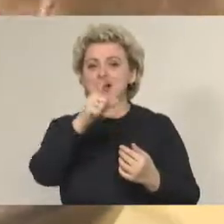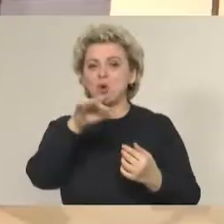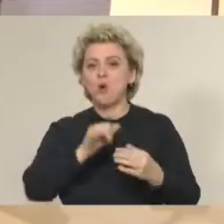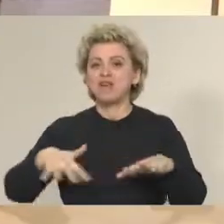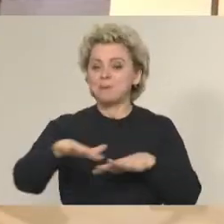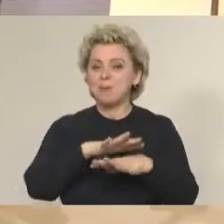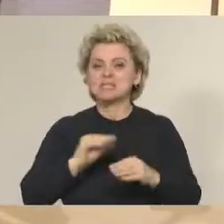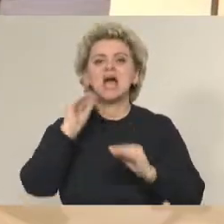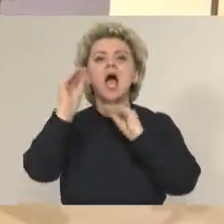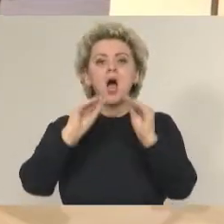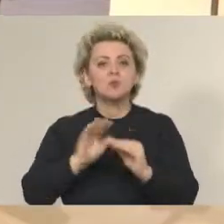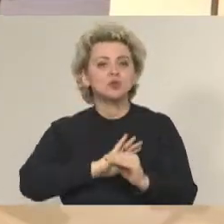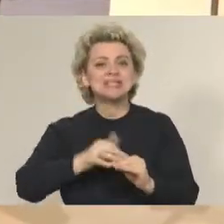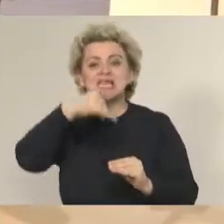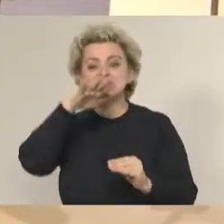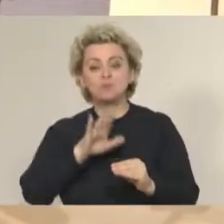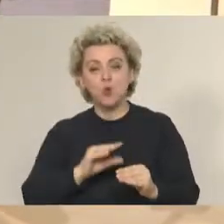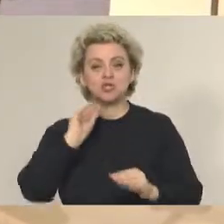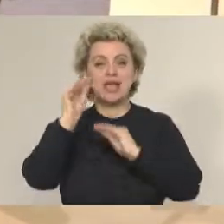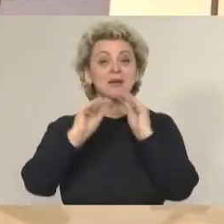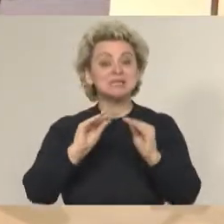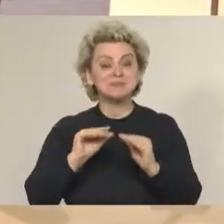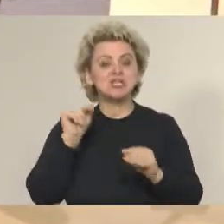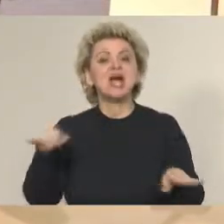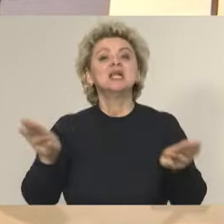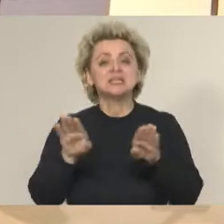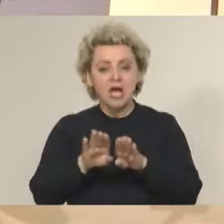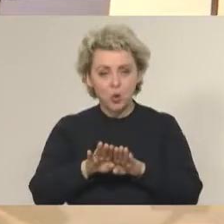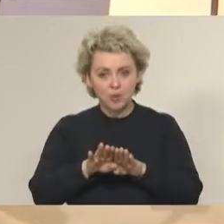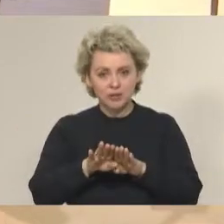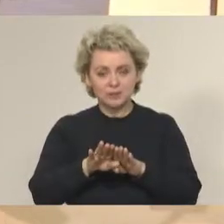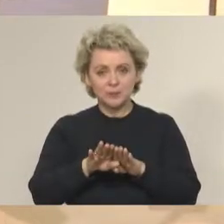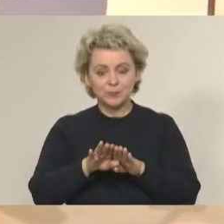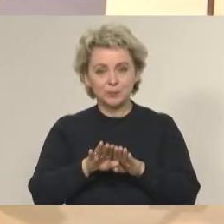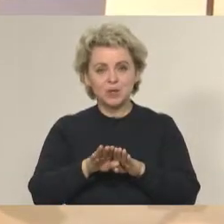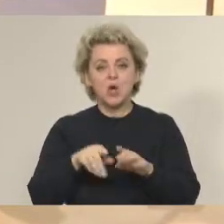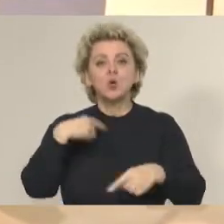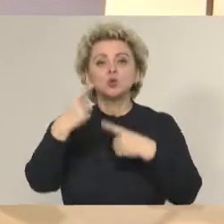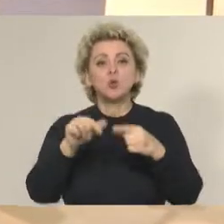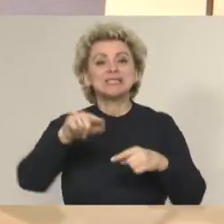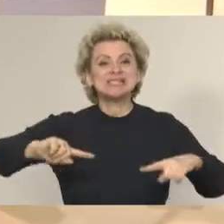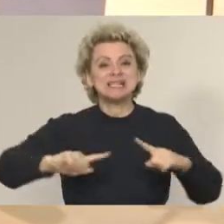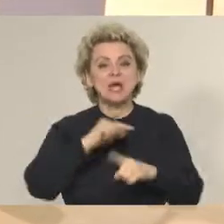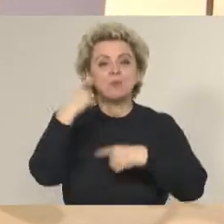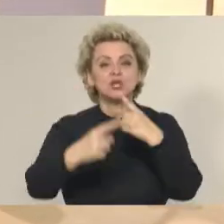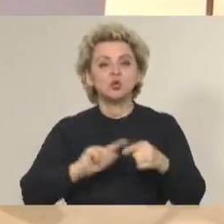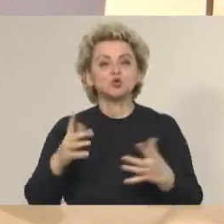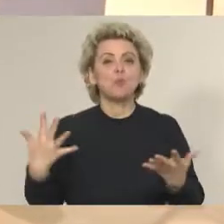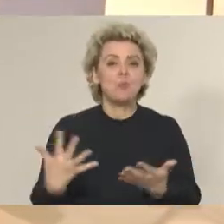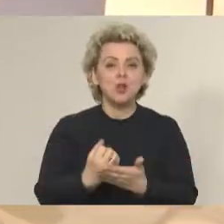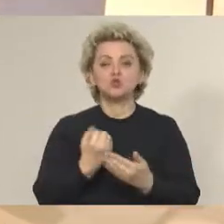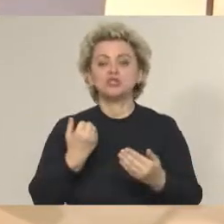массой. Оборудование не сможет обеспечить именно тот технологический процесс, чтобы